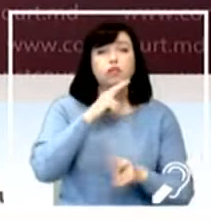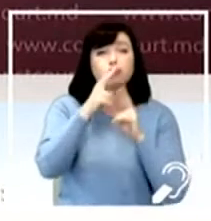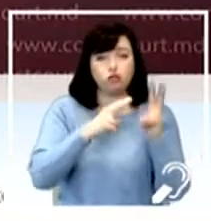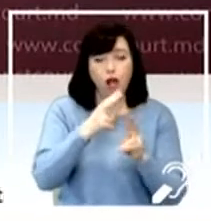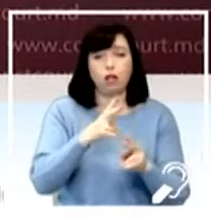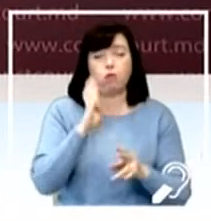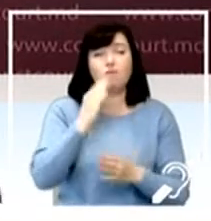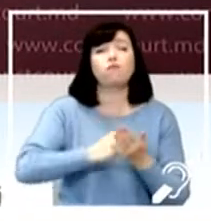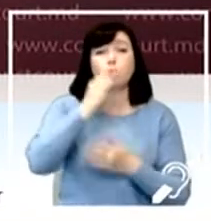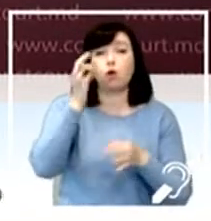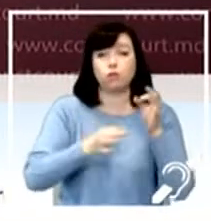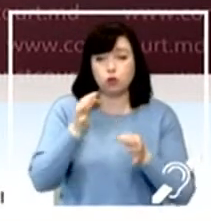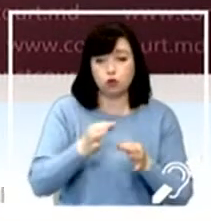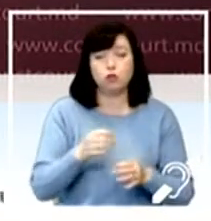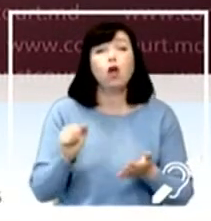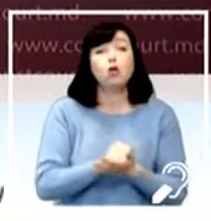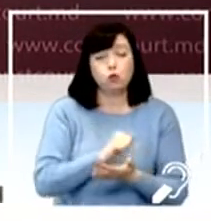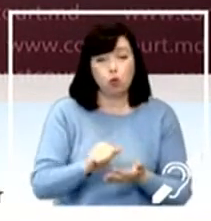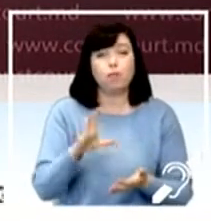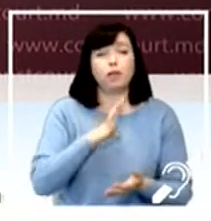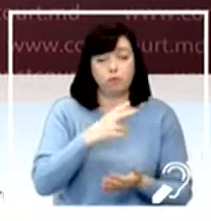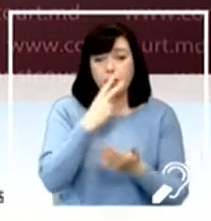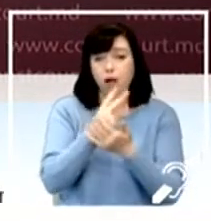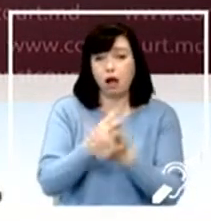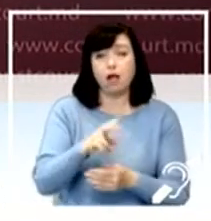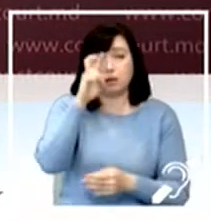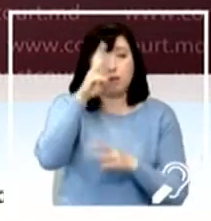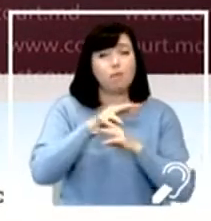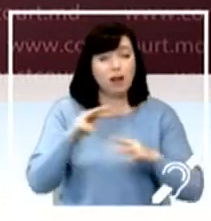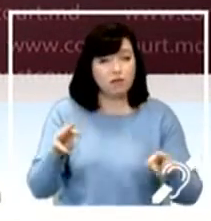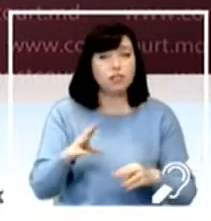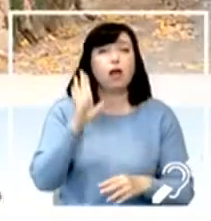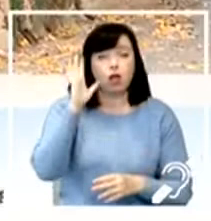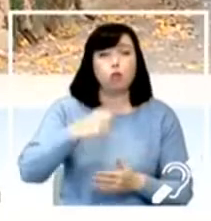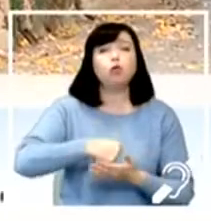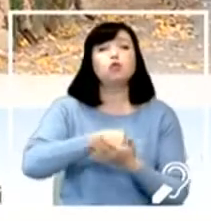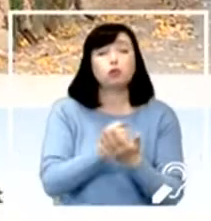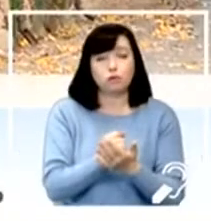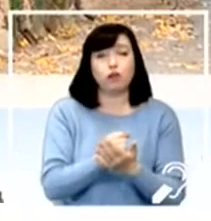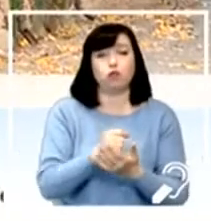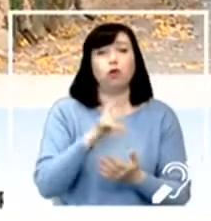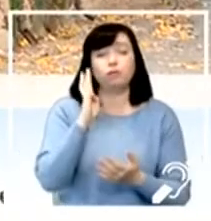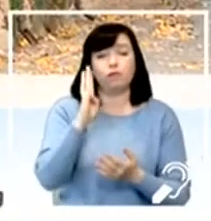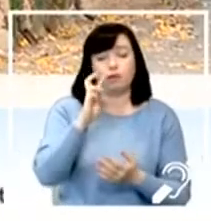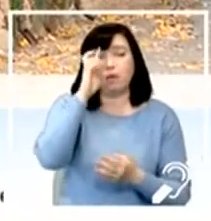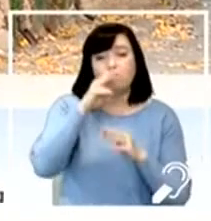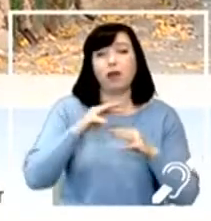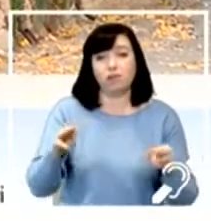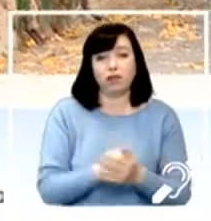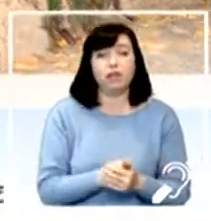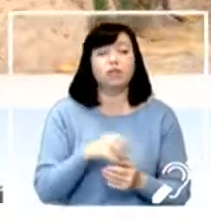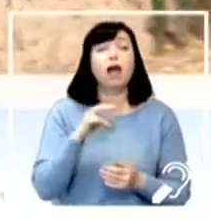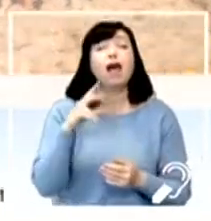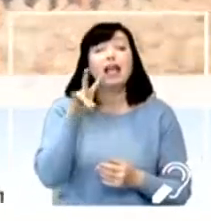Curtea Constituțională. Actul a fost prezentat guvernului și urmează a fi aprobat în ședința de mâine a Cabinetului de Ministri. Potrivit